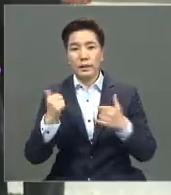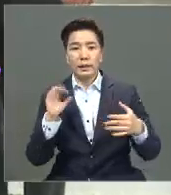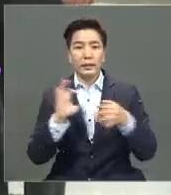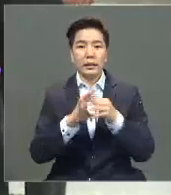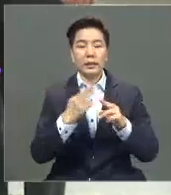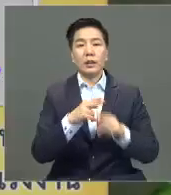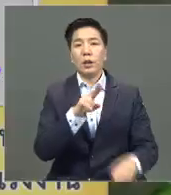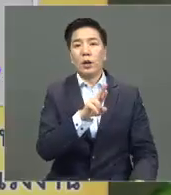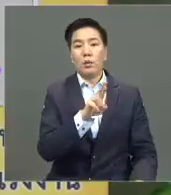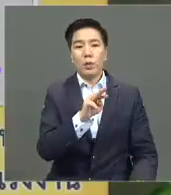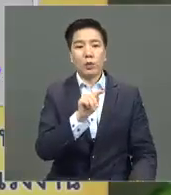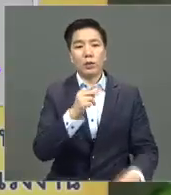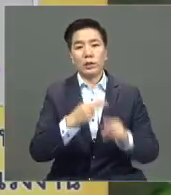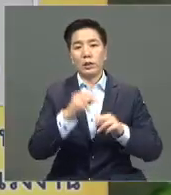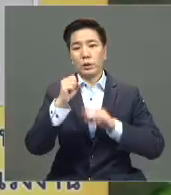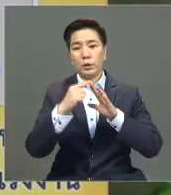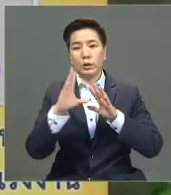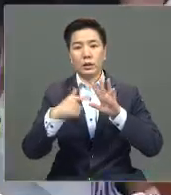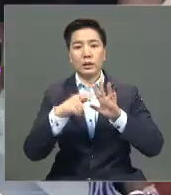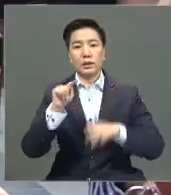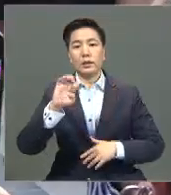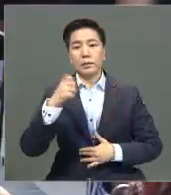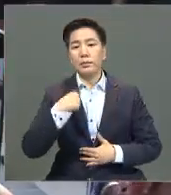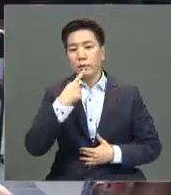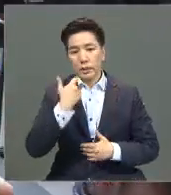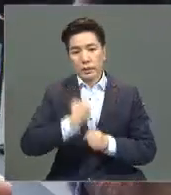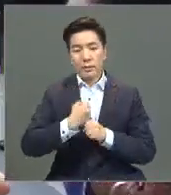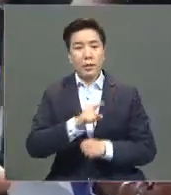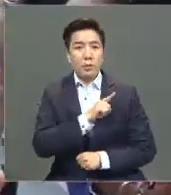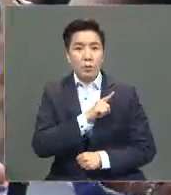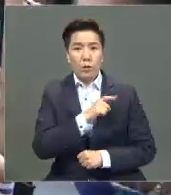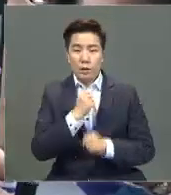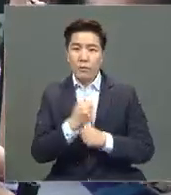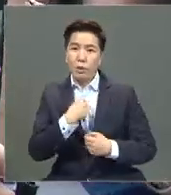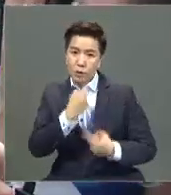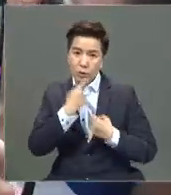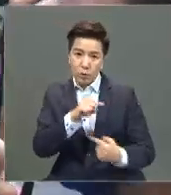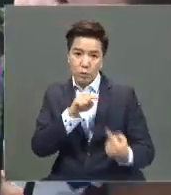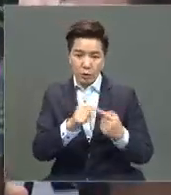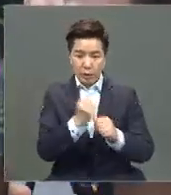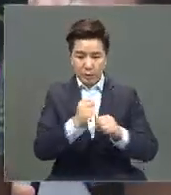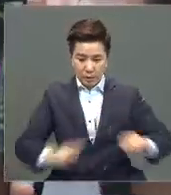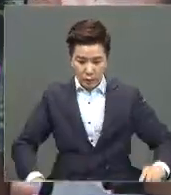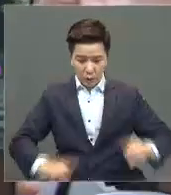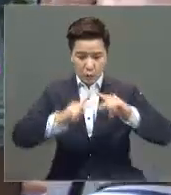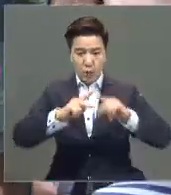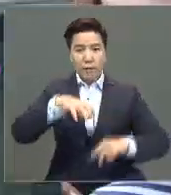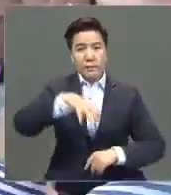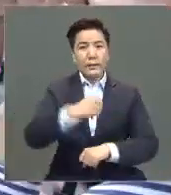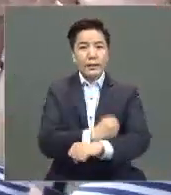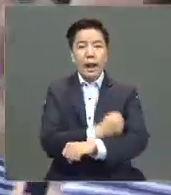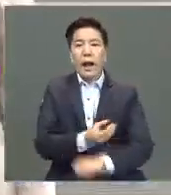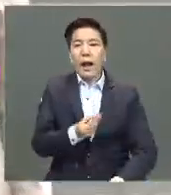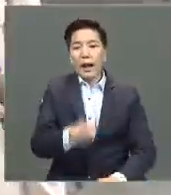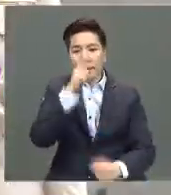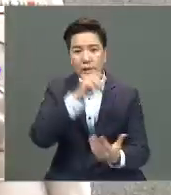ท่านรัฐมนตรีสุชาติเนี่ยบอกกับเจ้าหน้าที่นะคะบอกว่าจะทำหน้าที่ตอบโจทย์การจัดตั้งกระทรวงแรงงานขึ้นมาเพื่อให้ประ